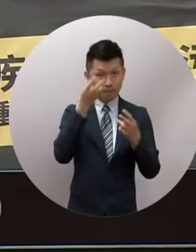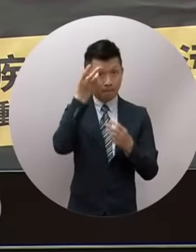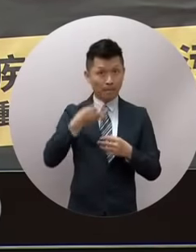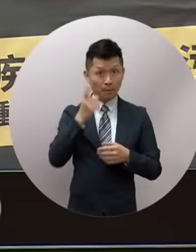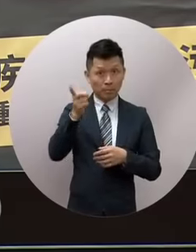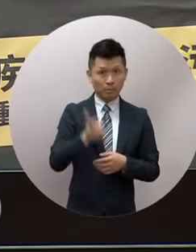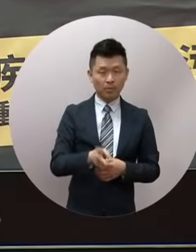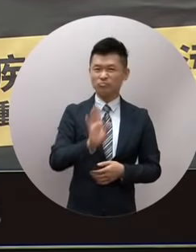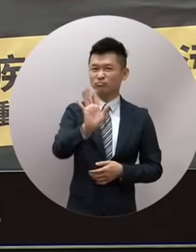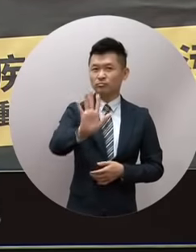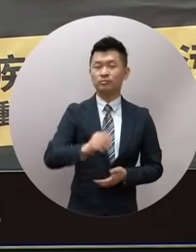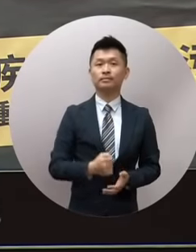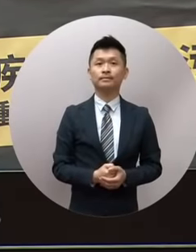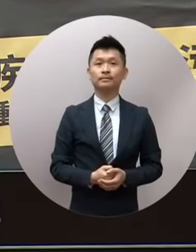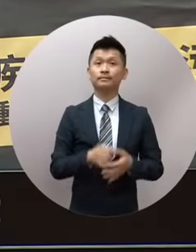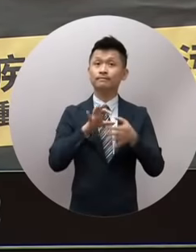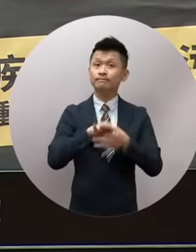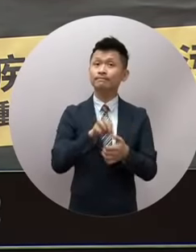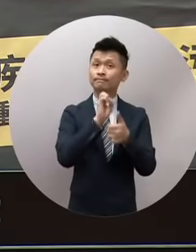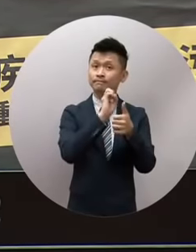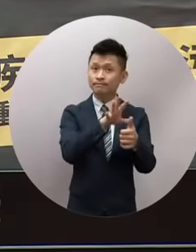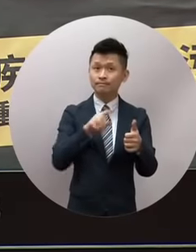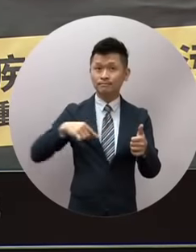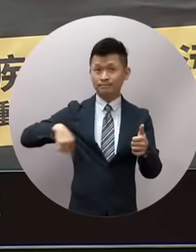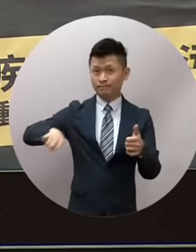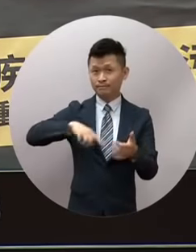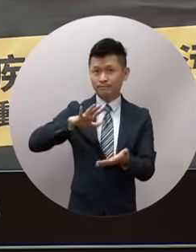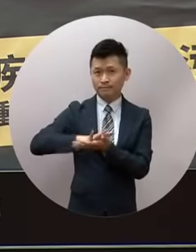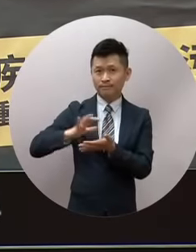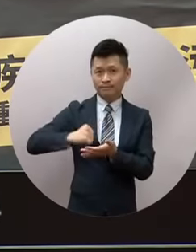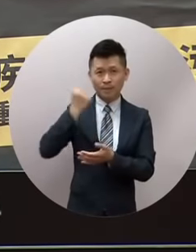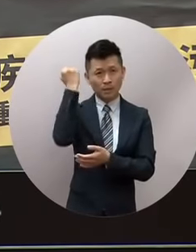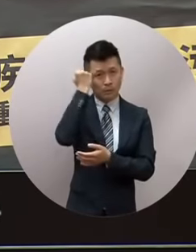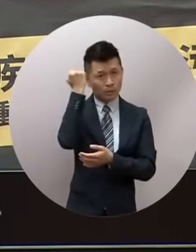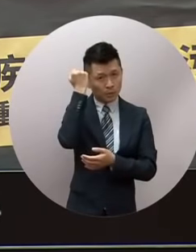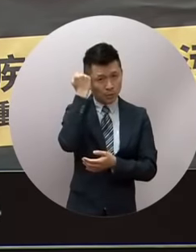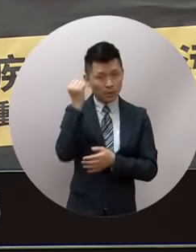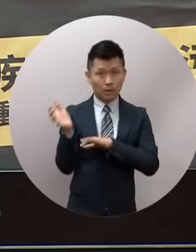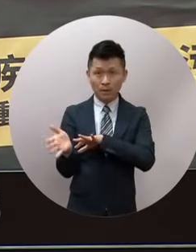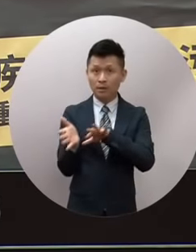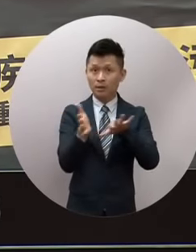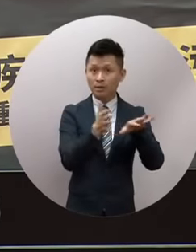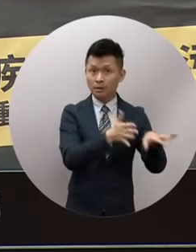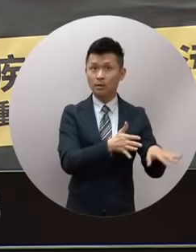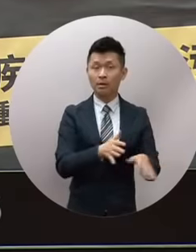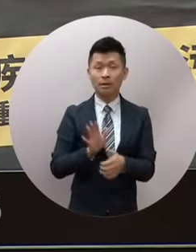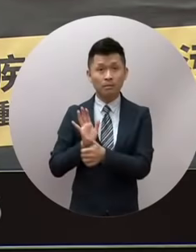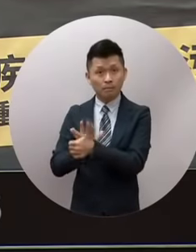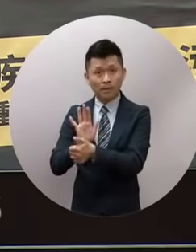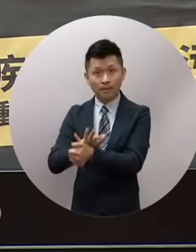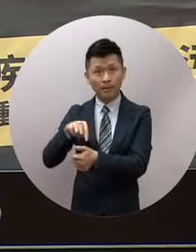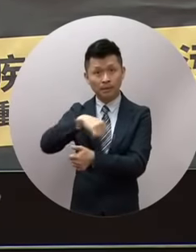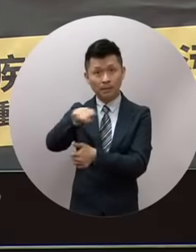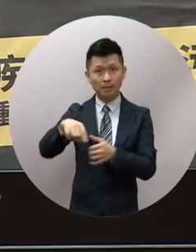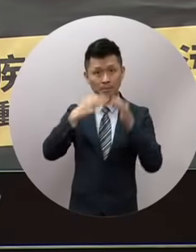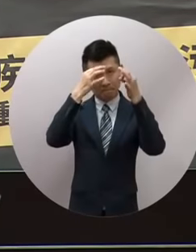所以我们很想知道，很想提到的是说，在这些他们的压力和苦楚之外，我们要怎么样让他们能够来面对，能够协助他们来面对他们自己的病情，也希望